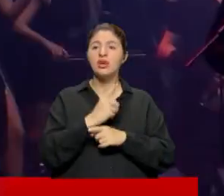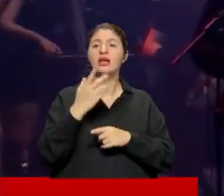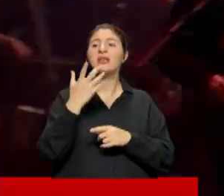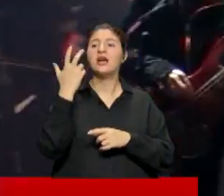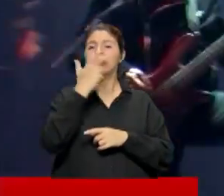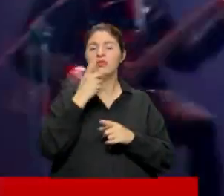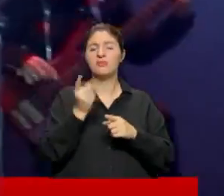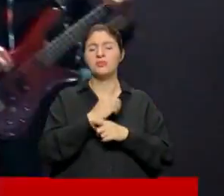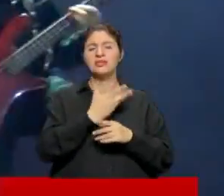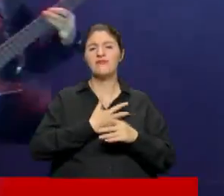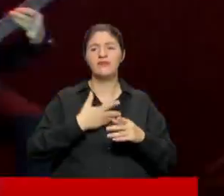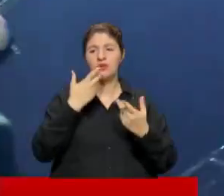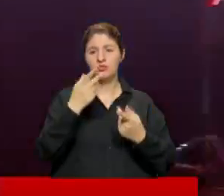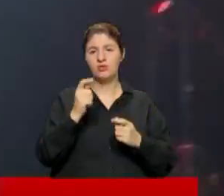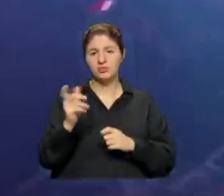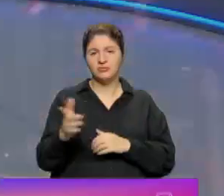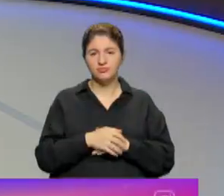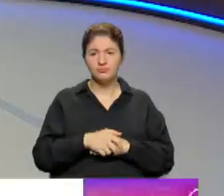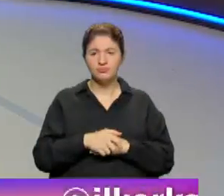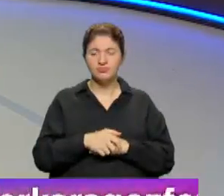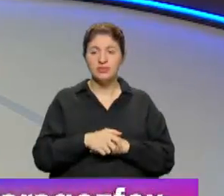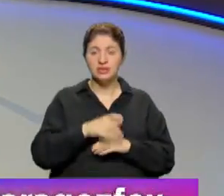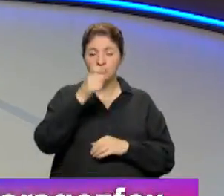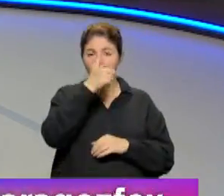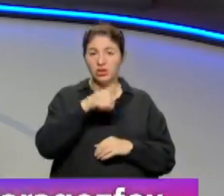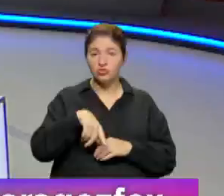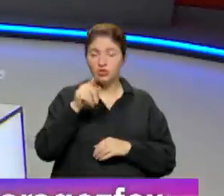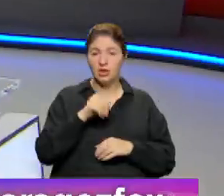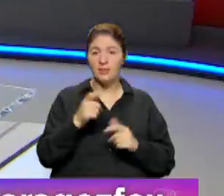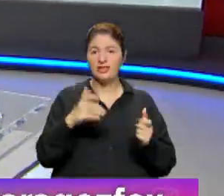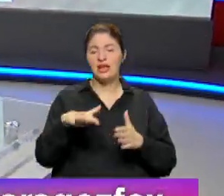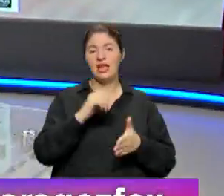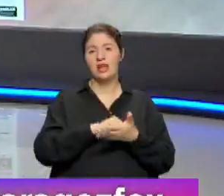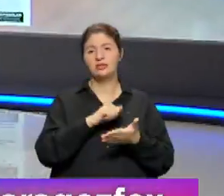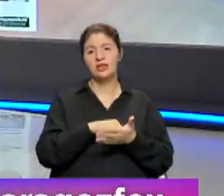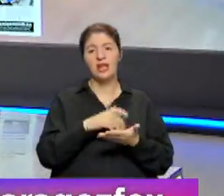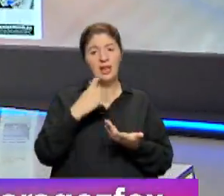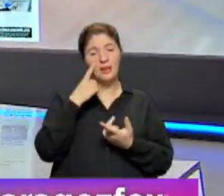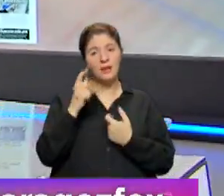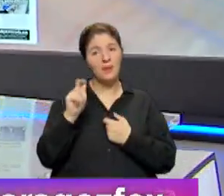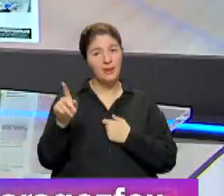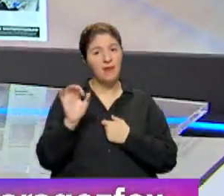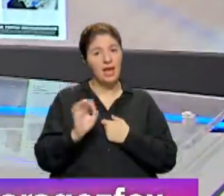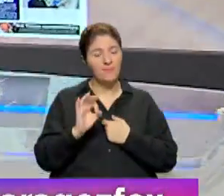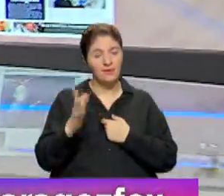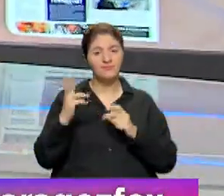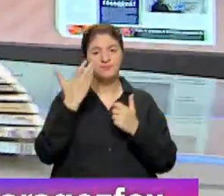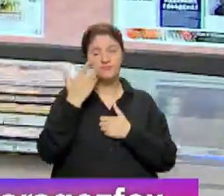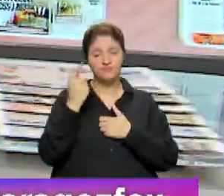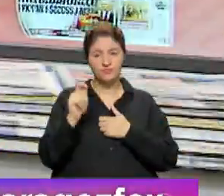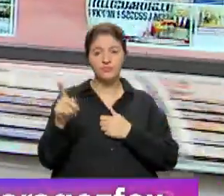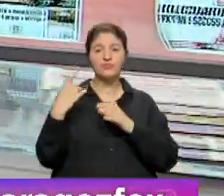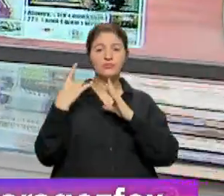parçalarını söyledi Türkiye'nin gündemine yerel gazetelerle de bakalım hemen ekranlarınıza taşıyalım